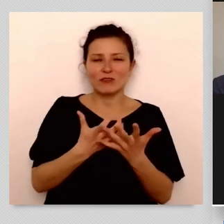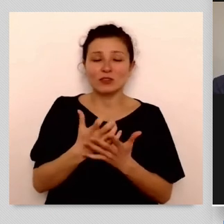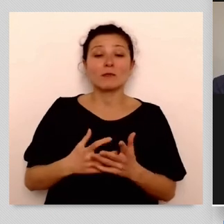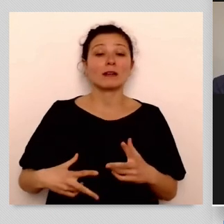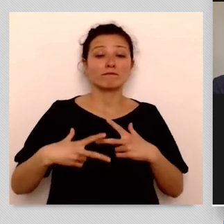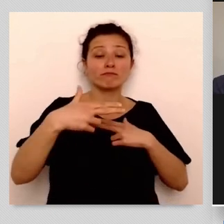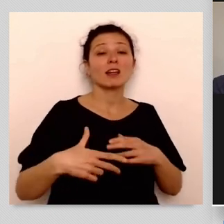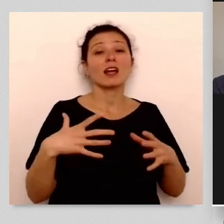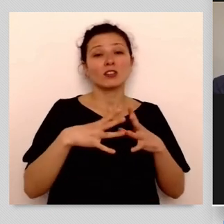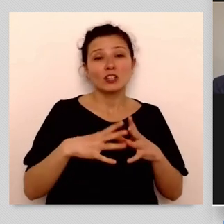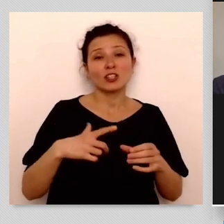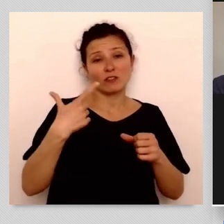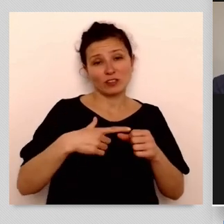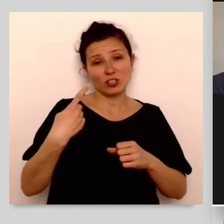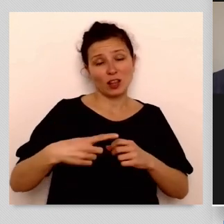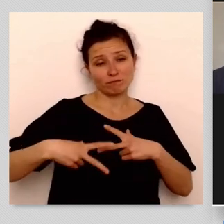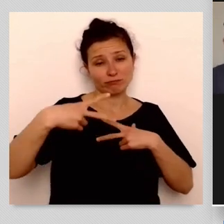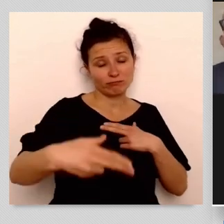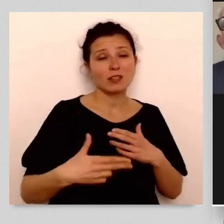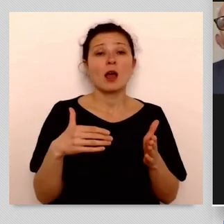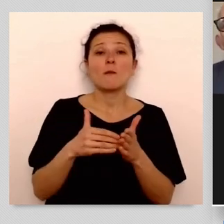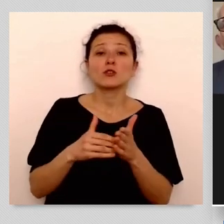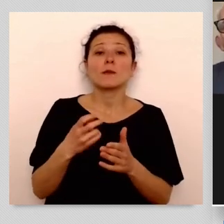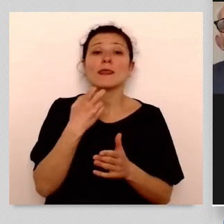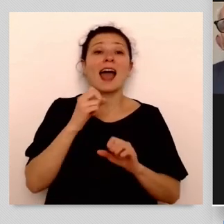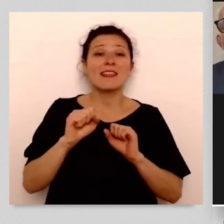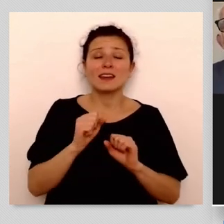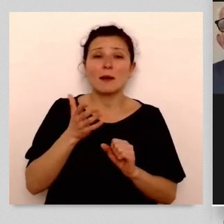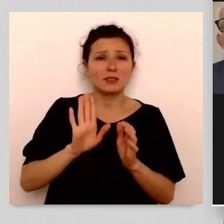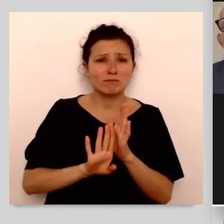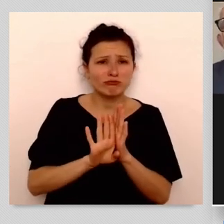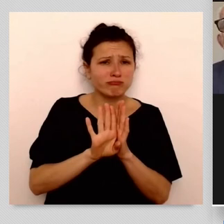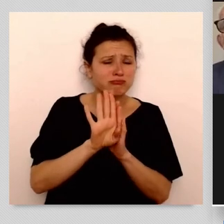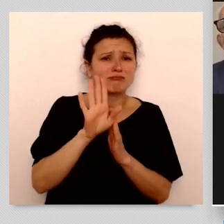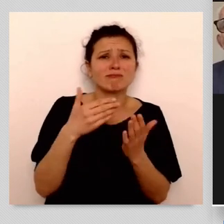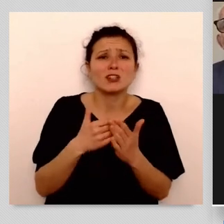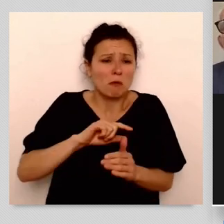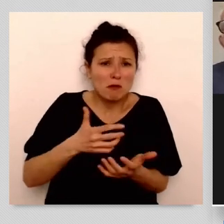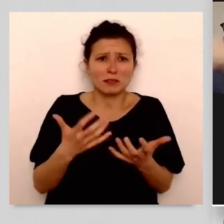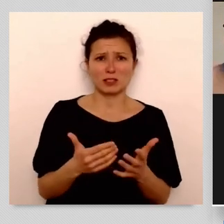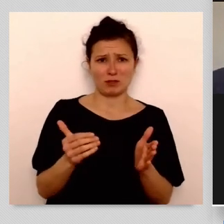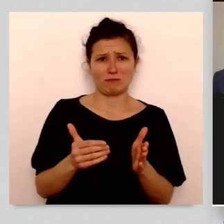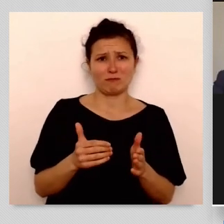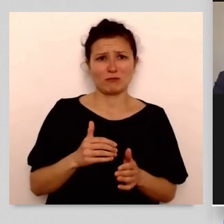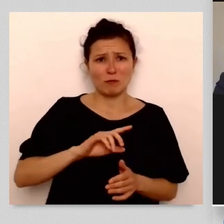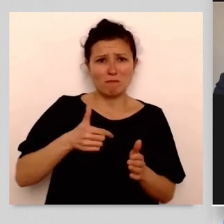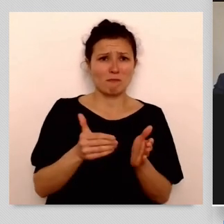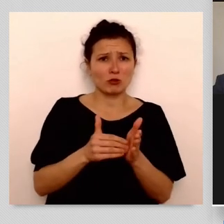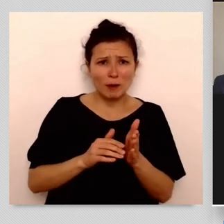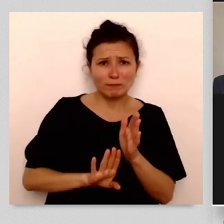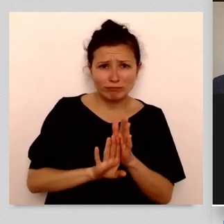czy dwóch zapotrzebowanie na energię elektryczną będzie rosło, bo też chcemy, żeby rosło, tak? Bo chcemy,